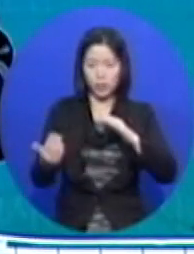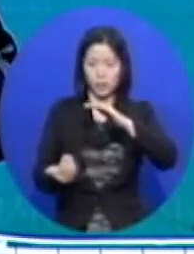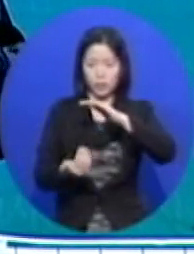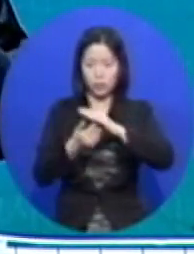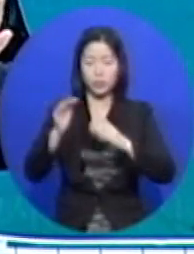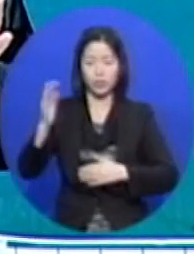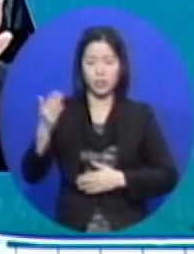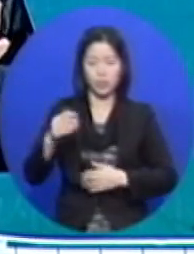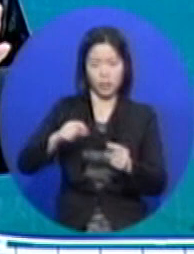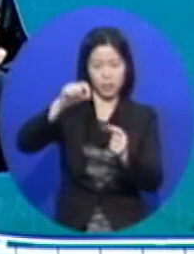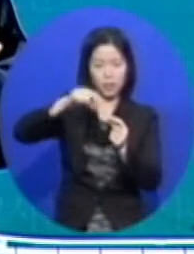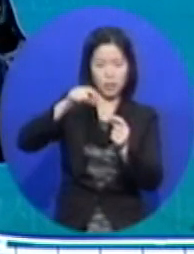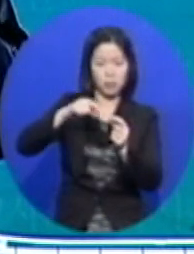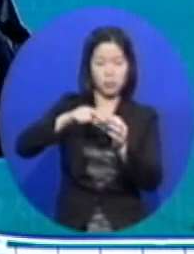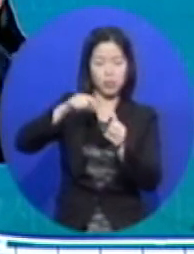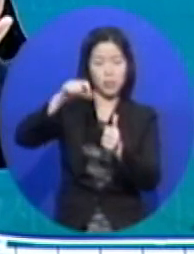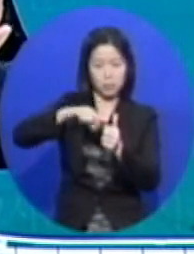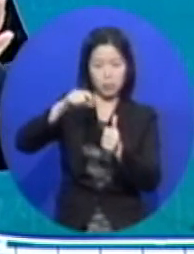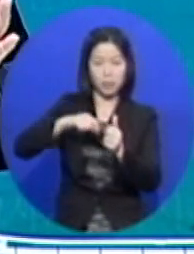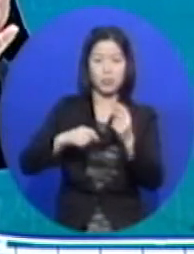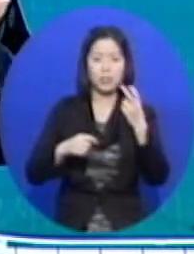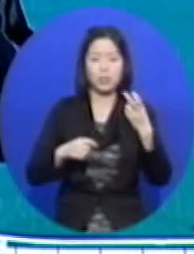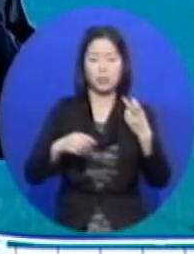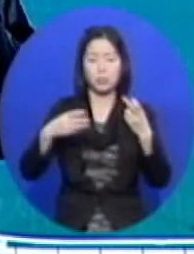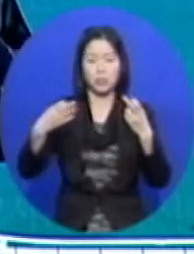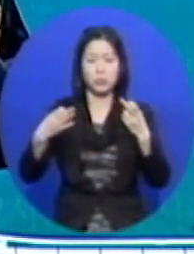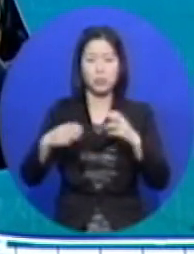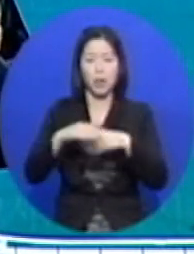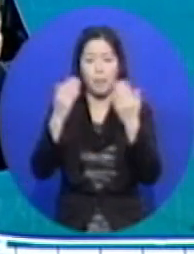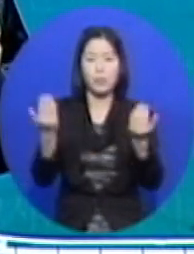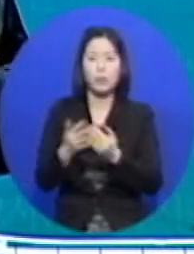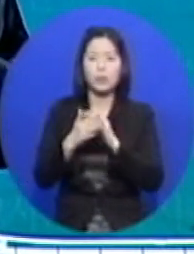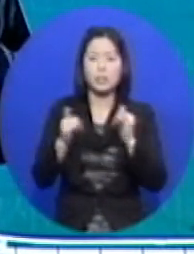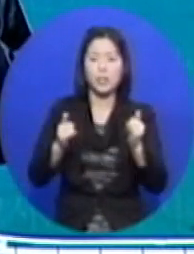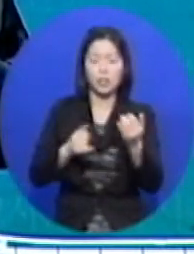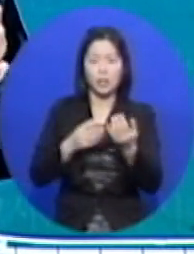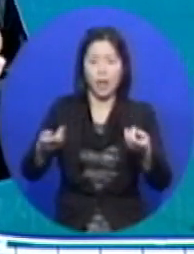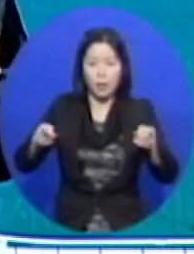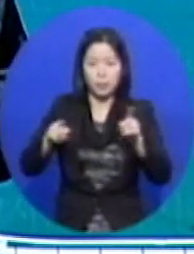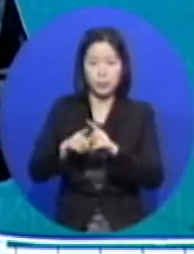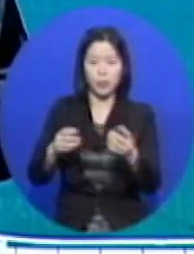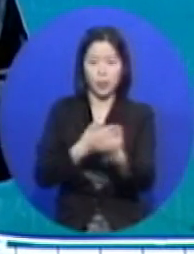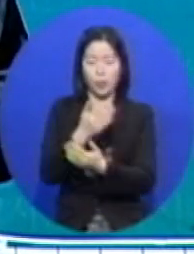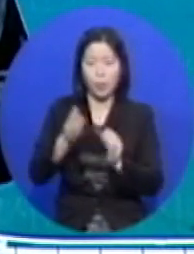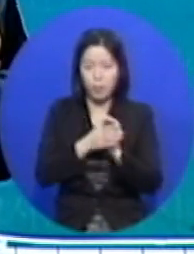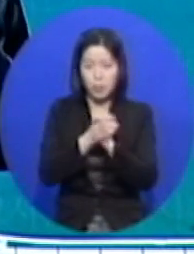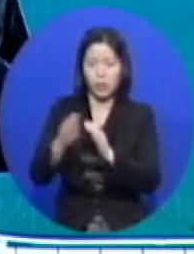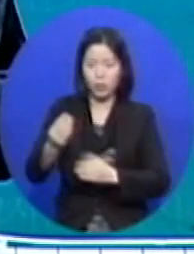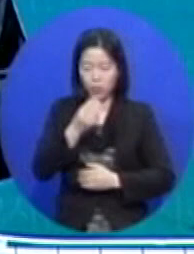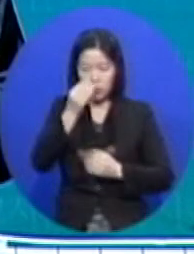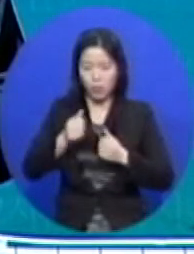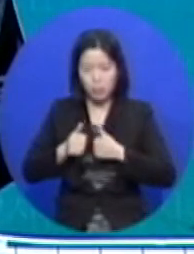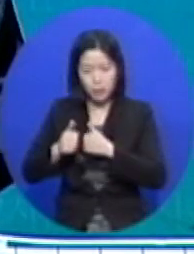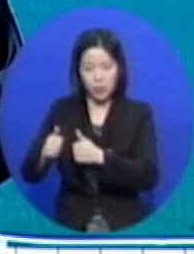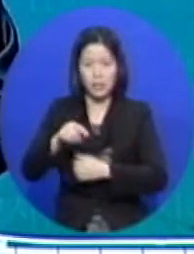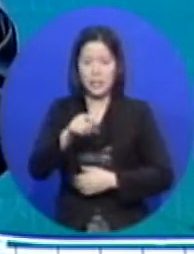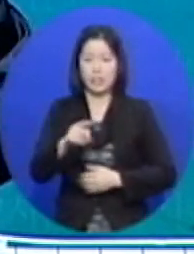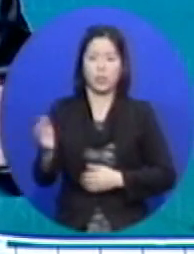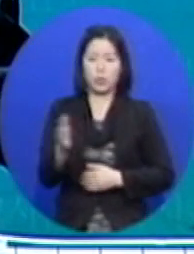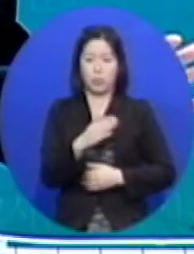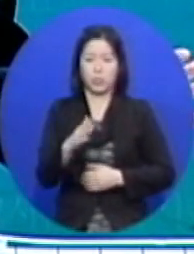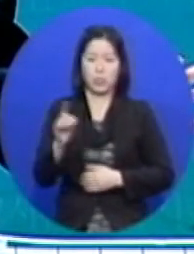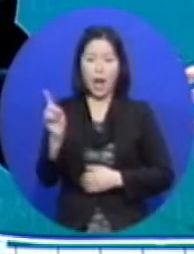히브리서 12장 14절에 모든 사람과 더불어 화평 암과 거룩함을 따르라 이것이 없이는 아무도